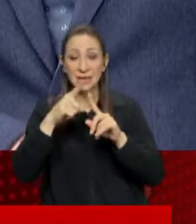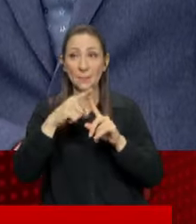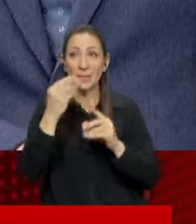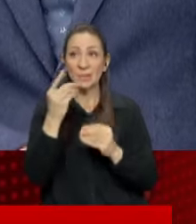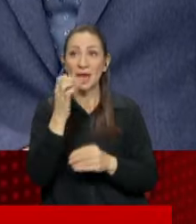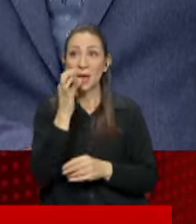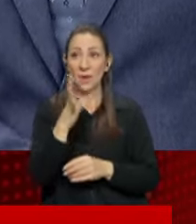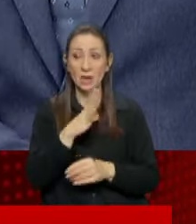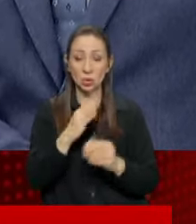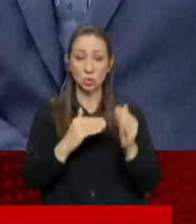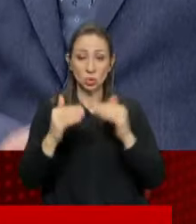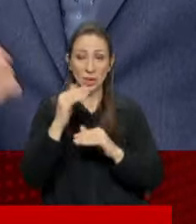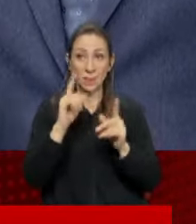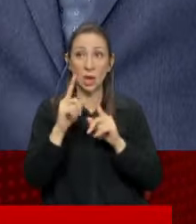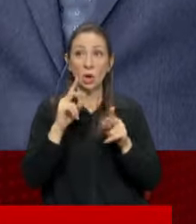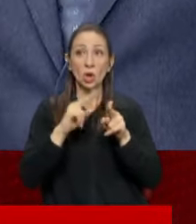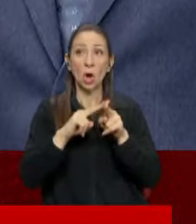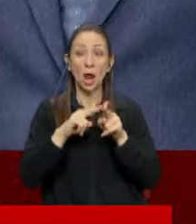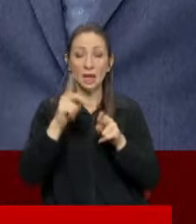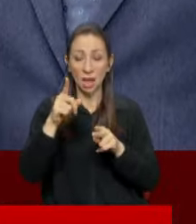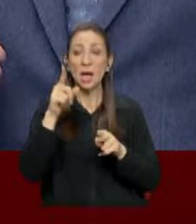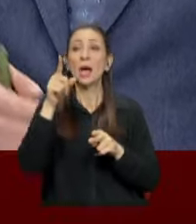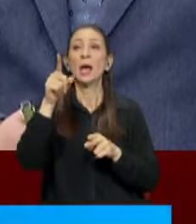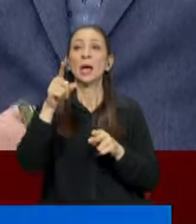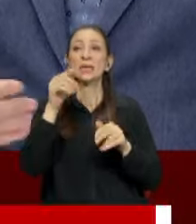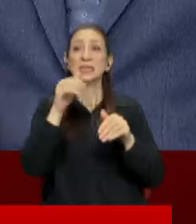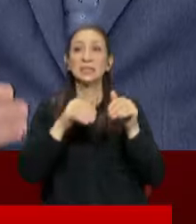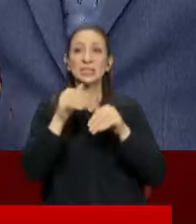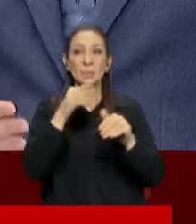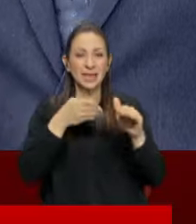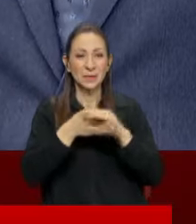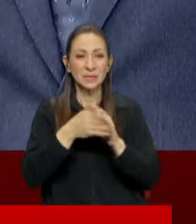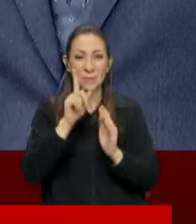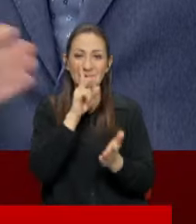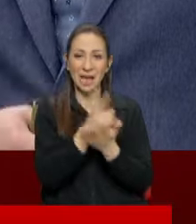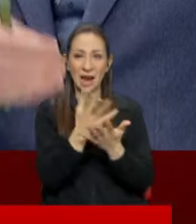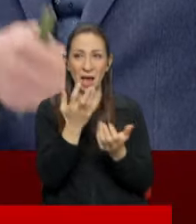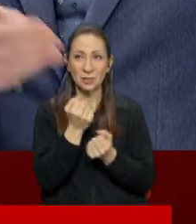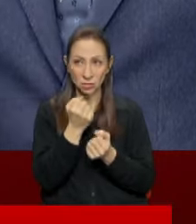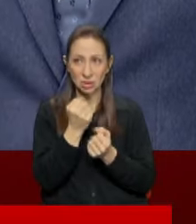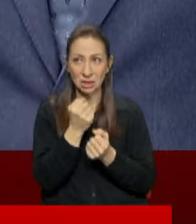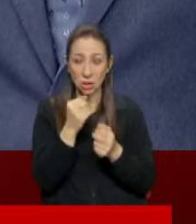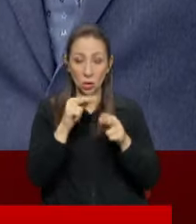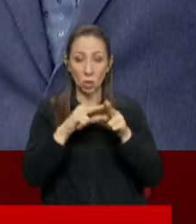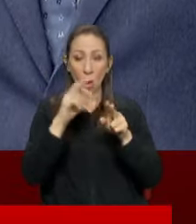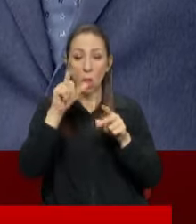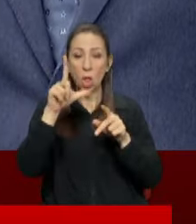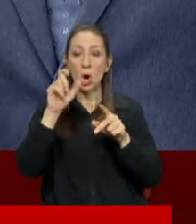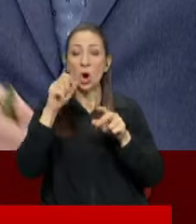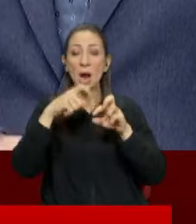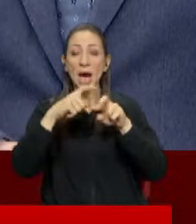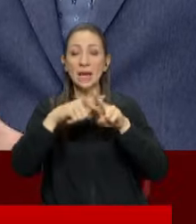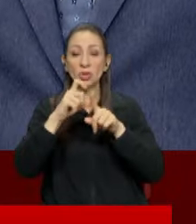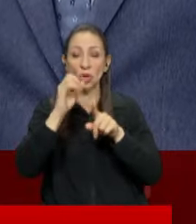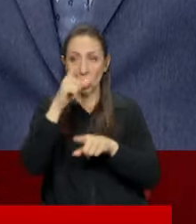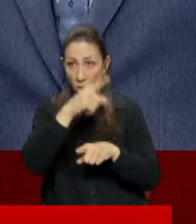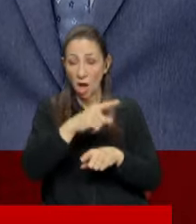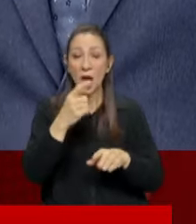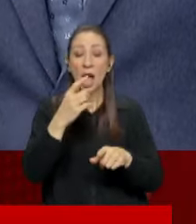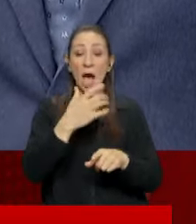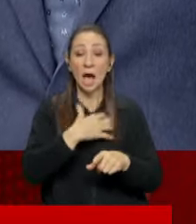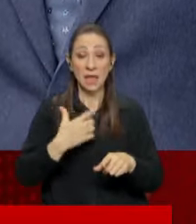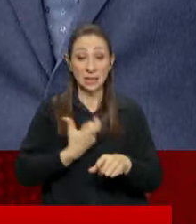iyi haber geldi yüksek mahkemeden. Colorado, Trump'ın seçime girmesini engelleme yönünde bir karar almıştı Colorado'daki mahkeme. Bunu Amerikan Anayasa